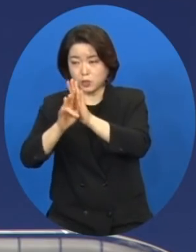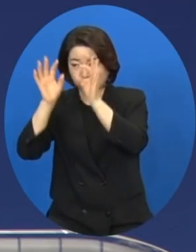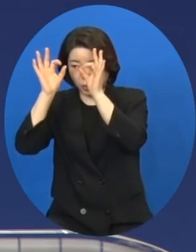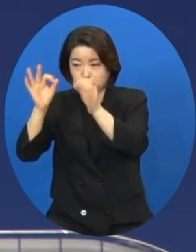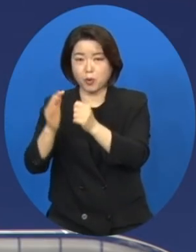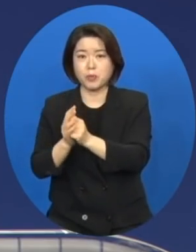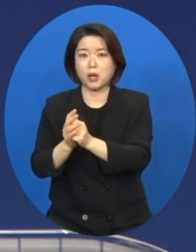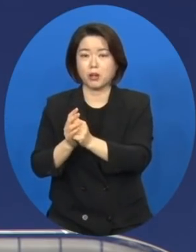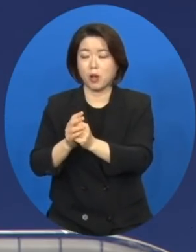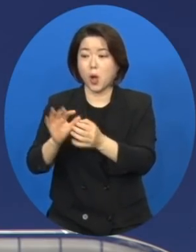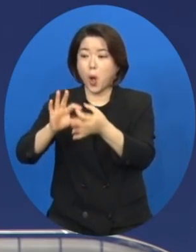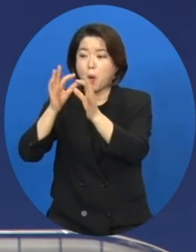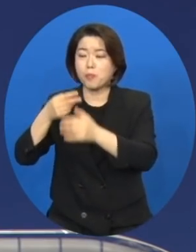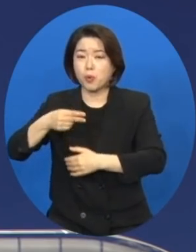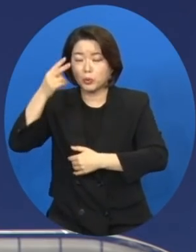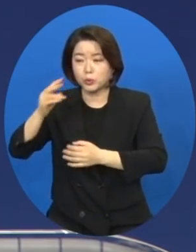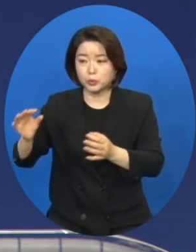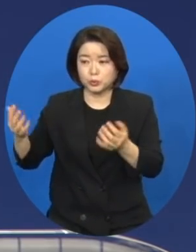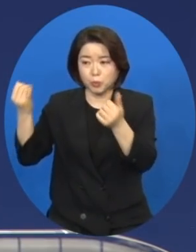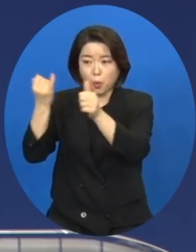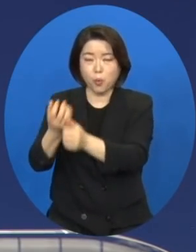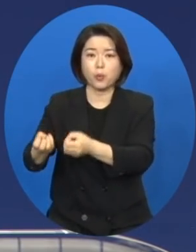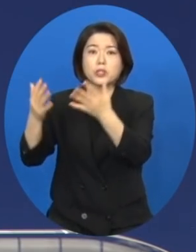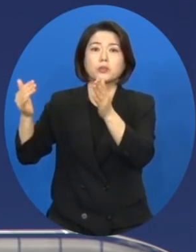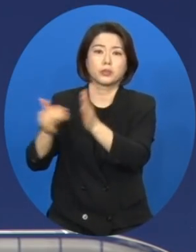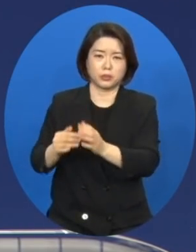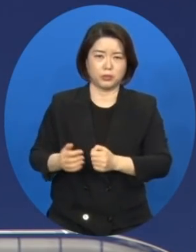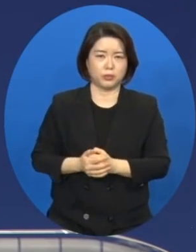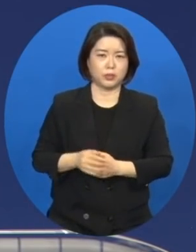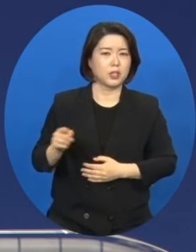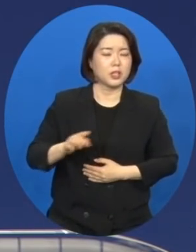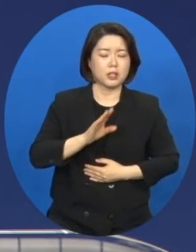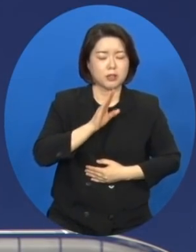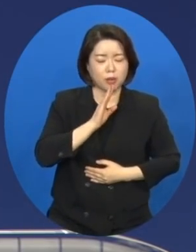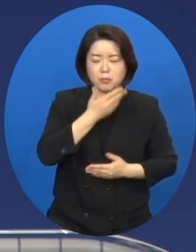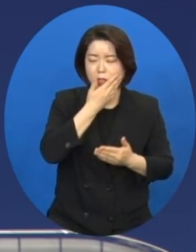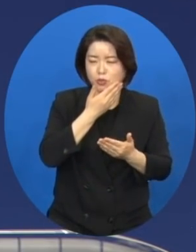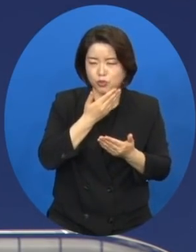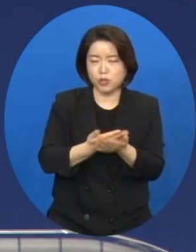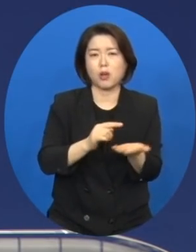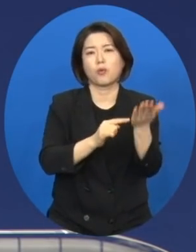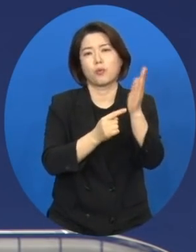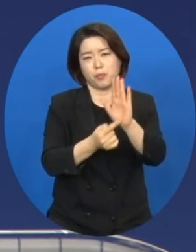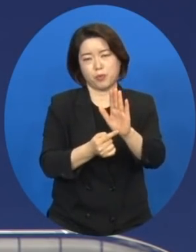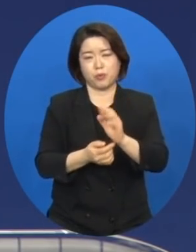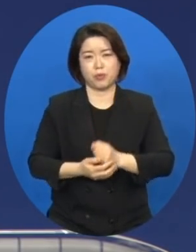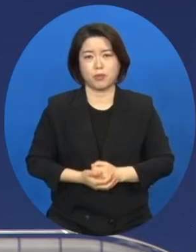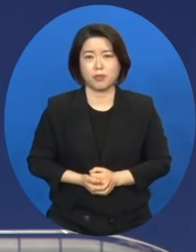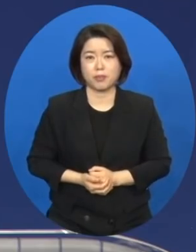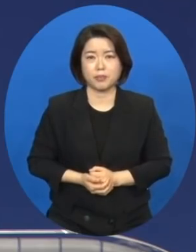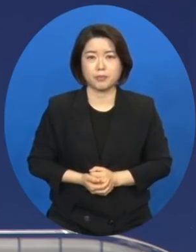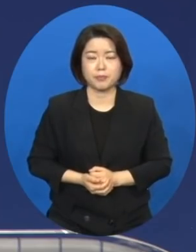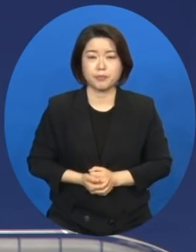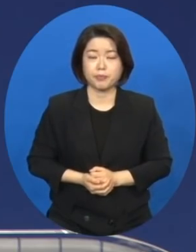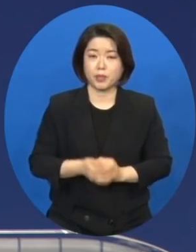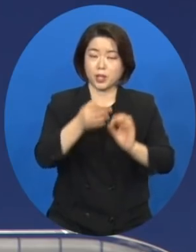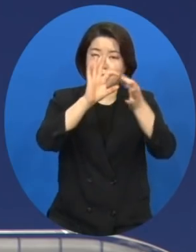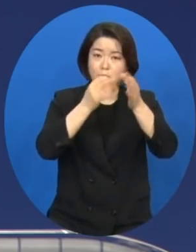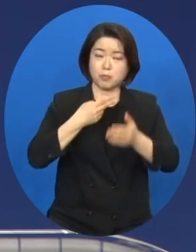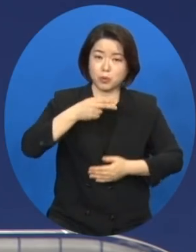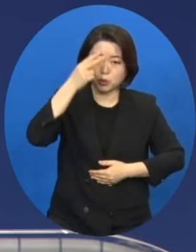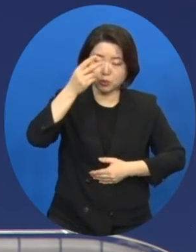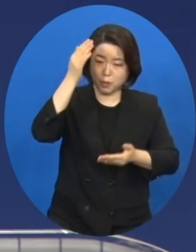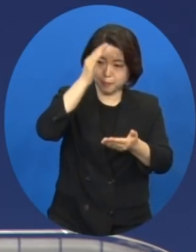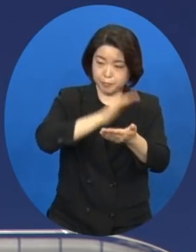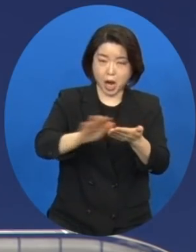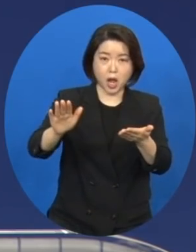첫 표적이 아닌 겁니다. 너무나 중요한 것을 우리에게 보여주고 있는 것이죠. 자, 그렇다면 포도주가